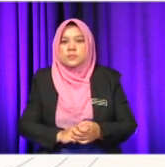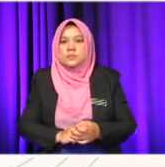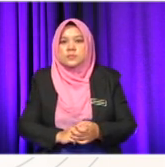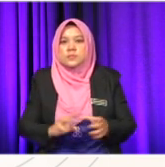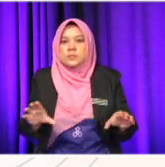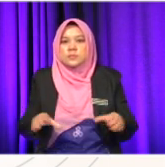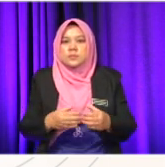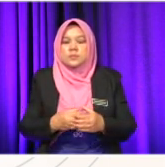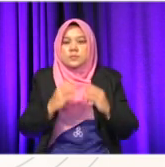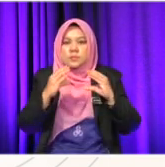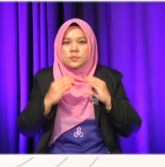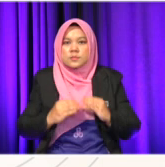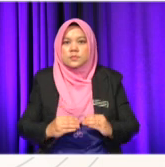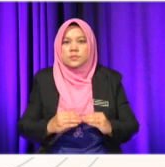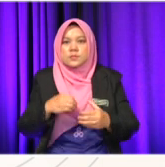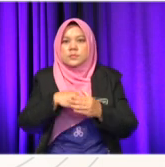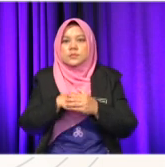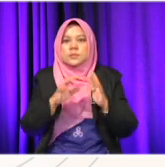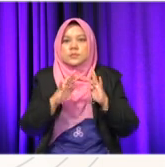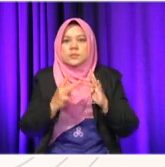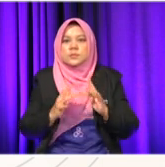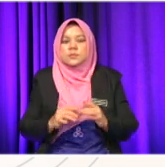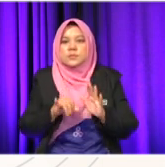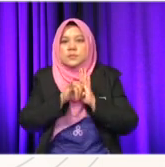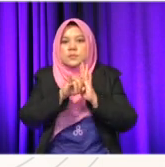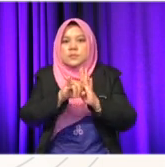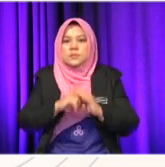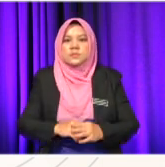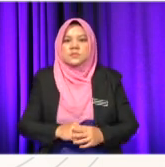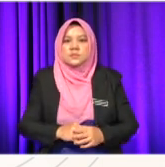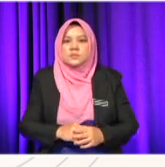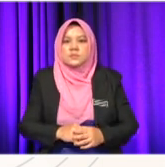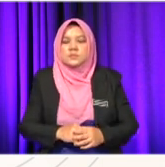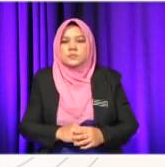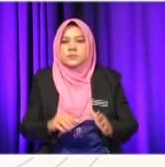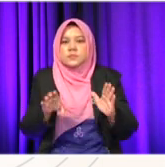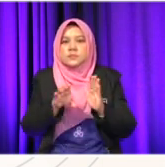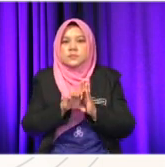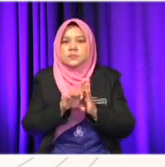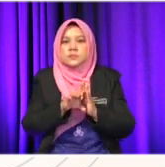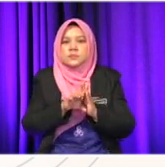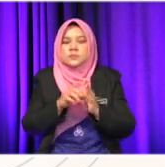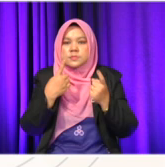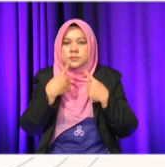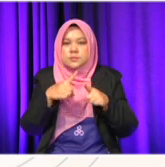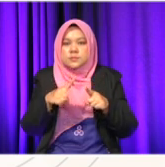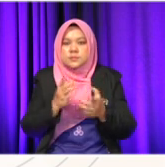Buatlah secara dalam iklan oke oke Ini contoh jawabannya